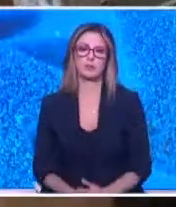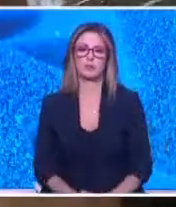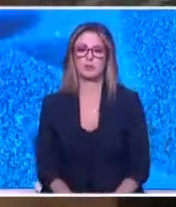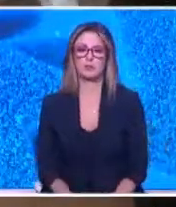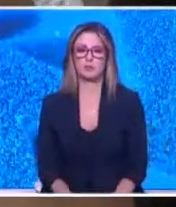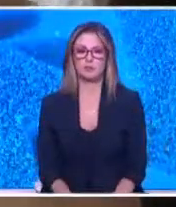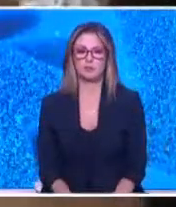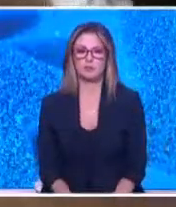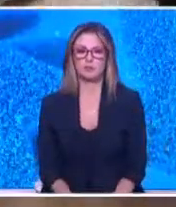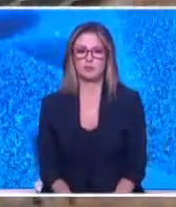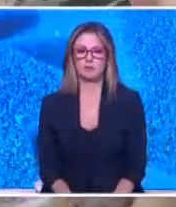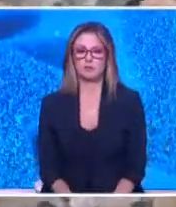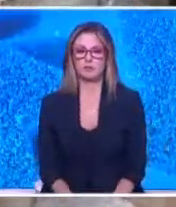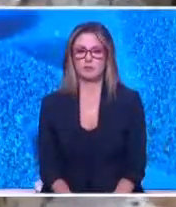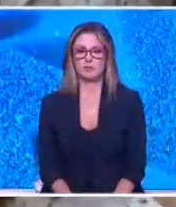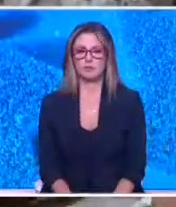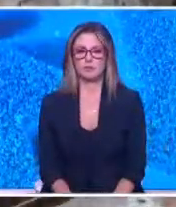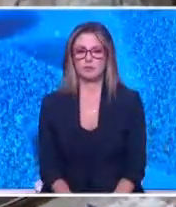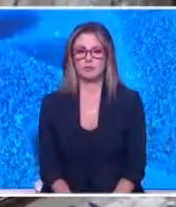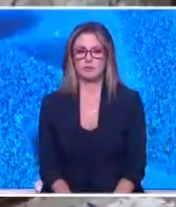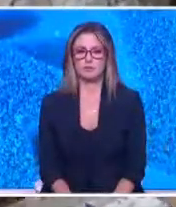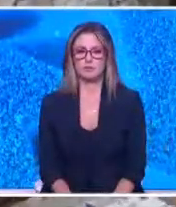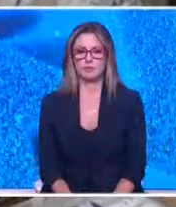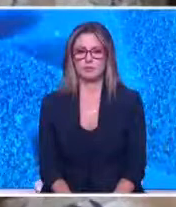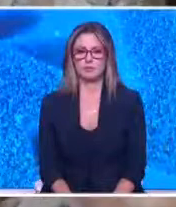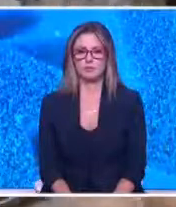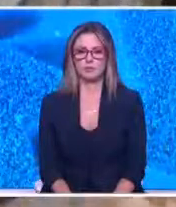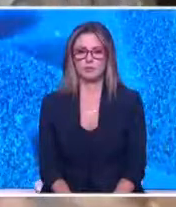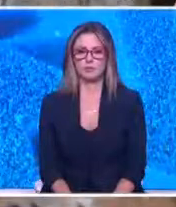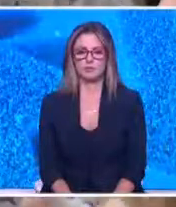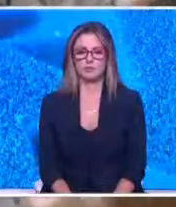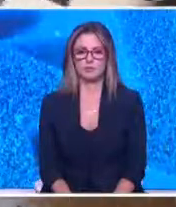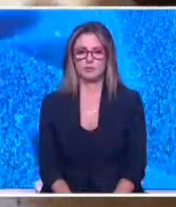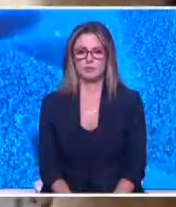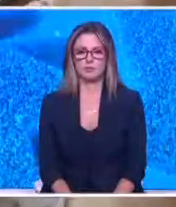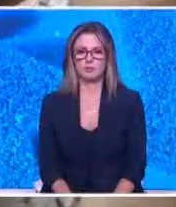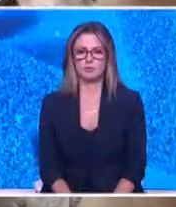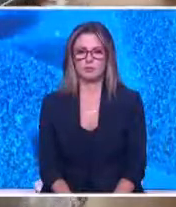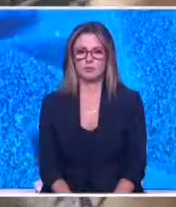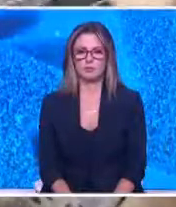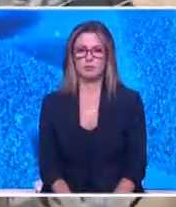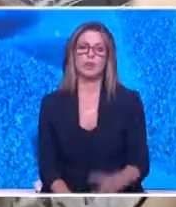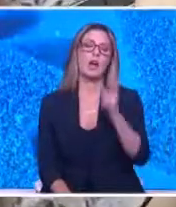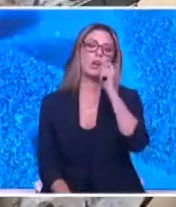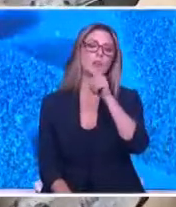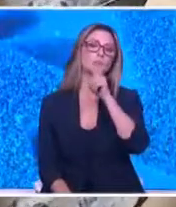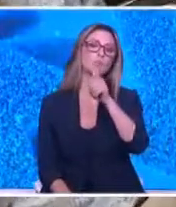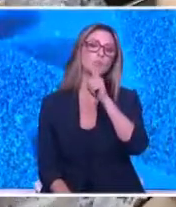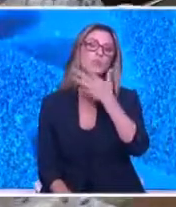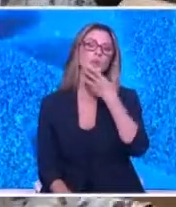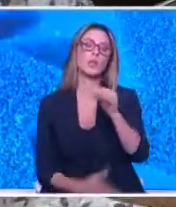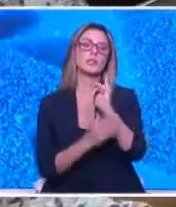Müzik Ankara Müzik ve Güzel